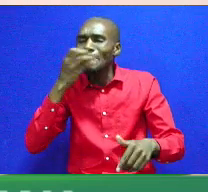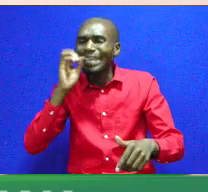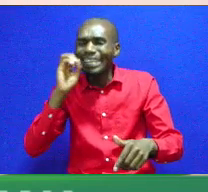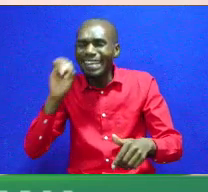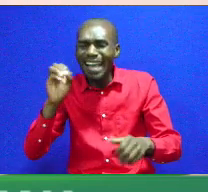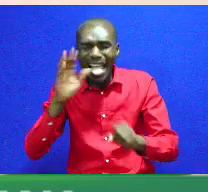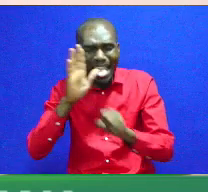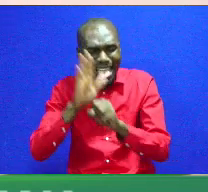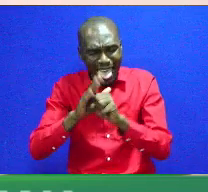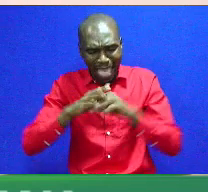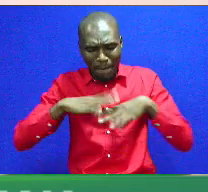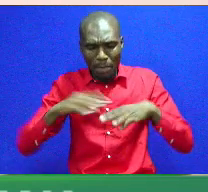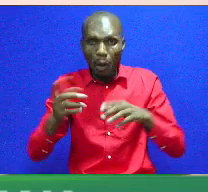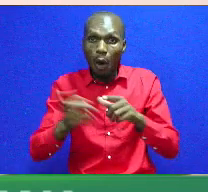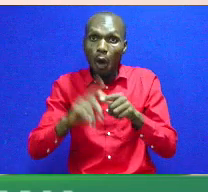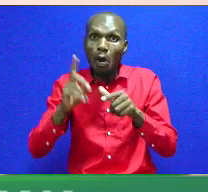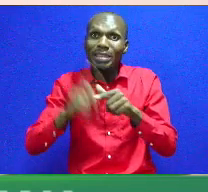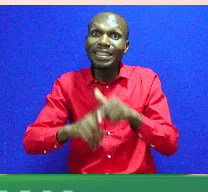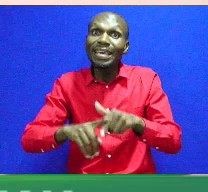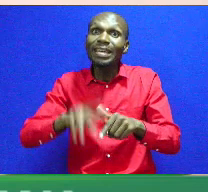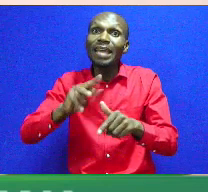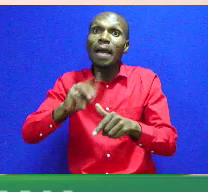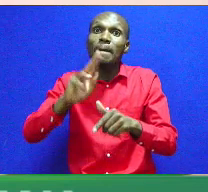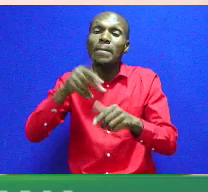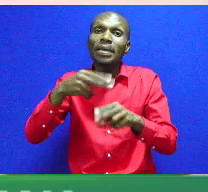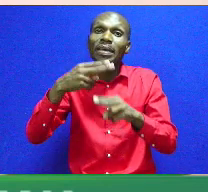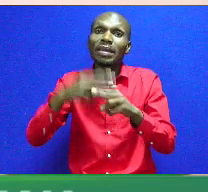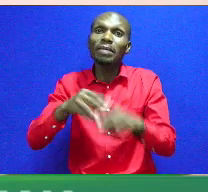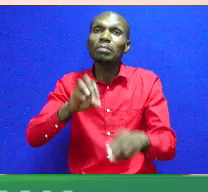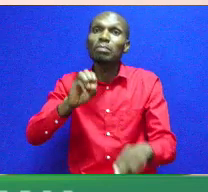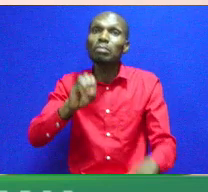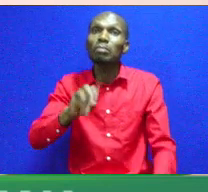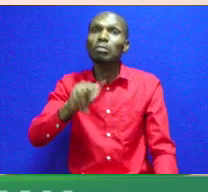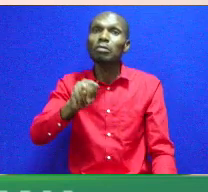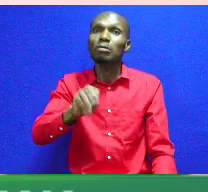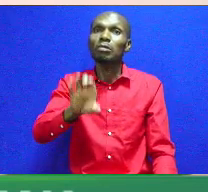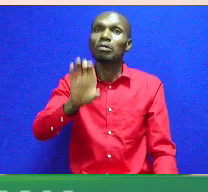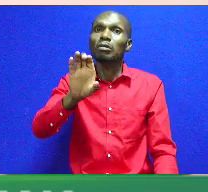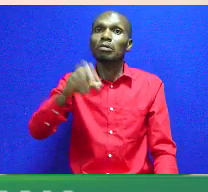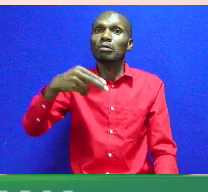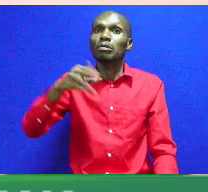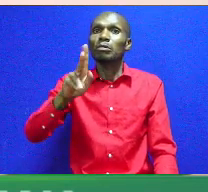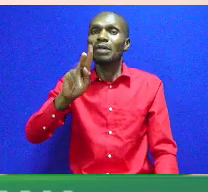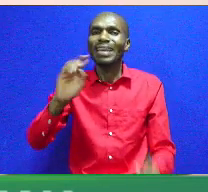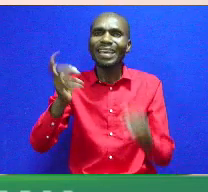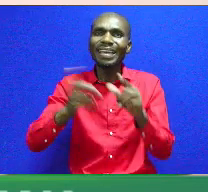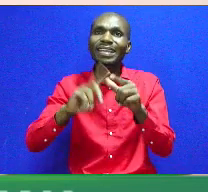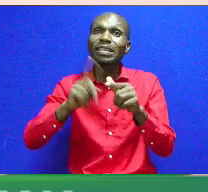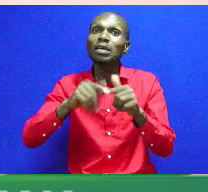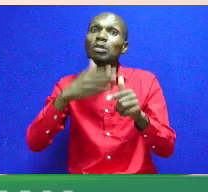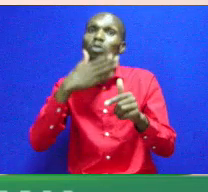menyebe nseme yo, anene omo chumbe obo nchari Dr. Charles Onchoke, sebaga nirenga na yoburendi.